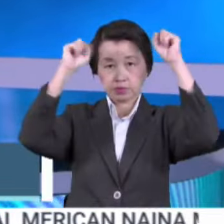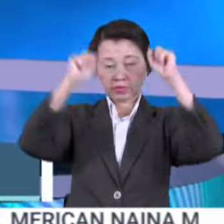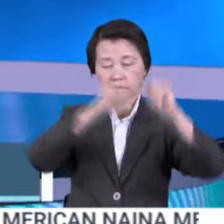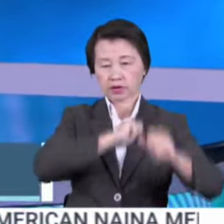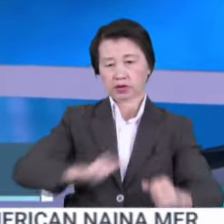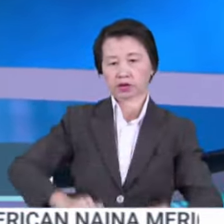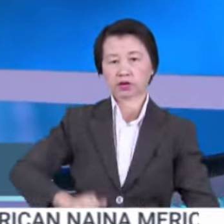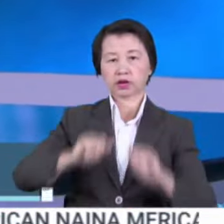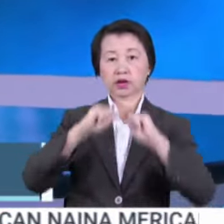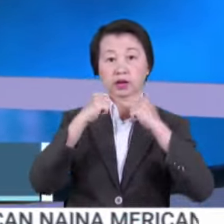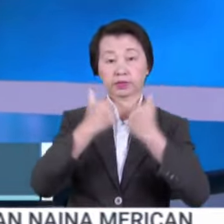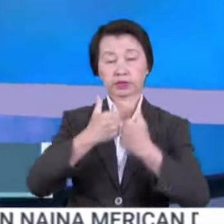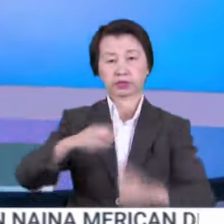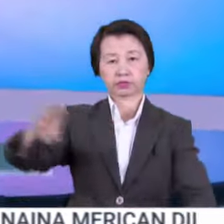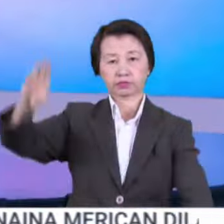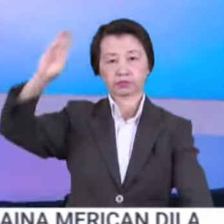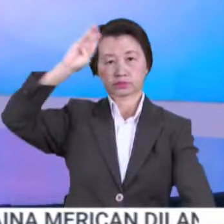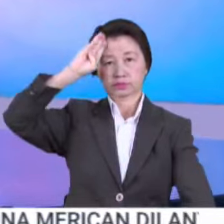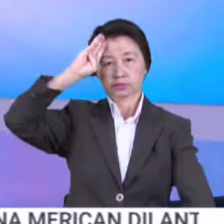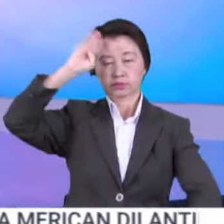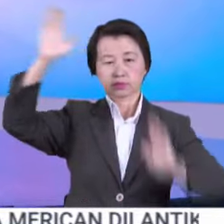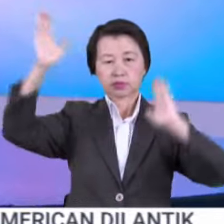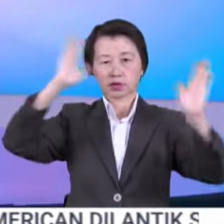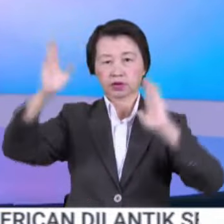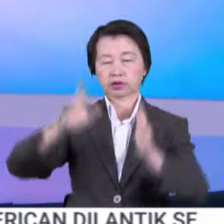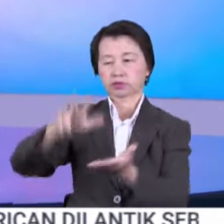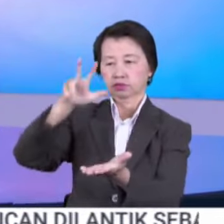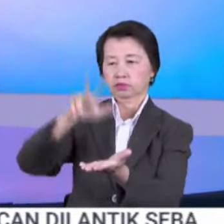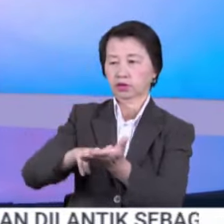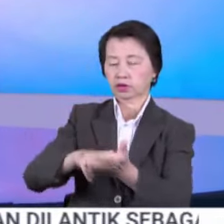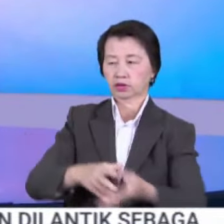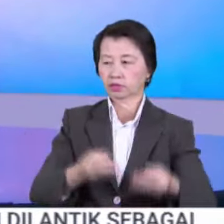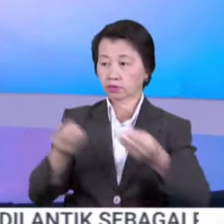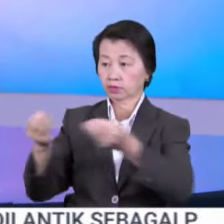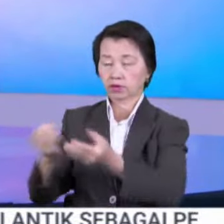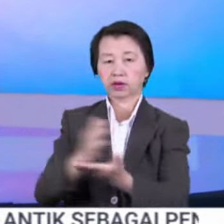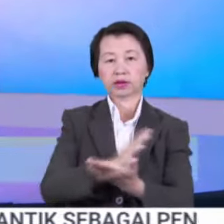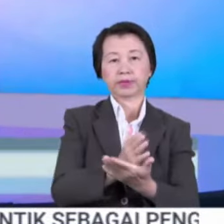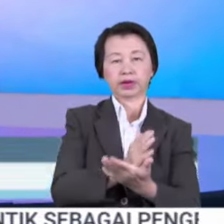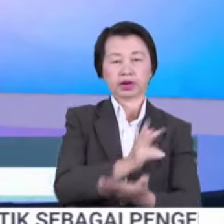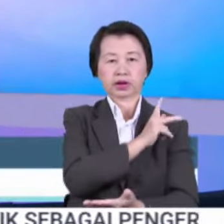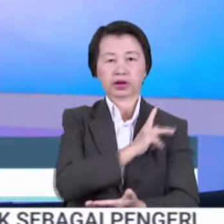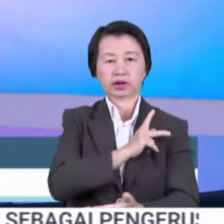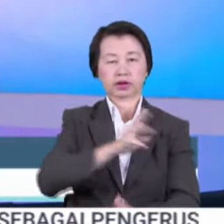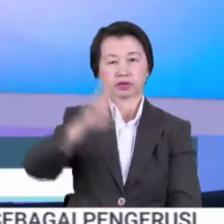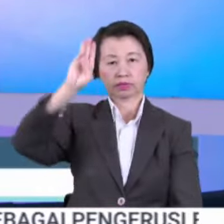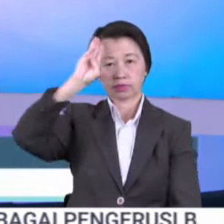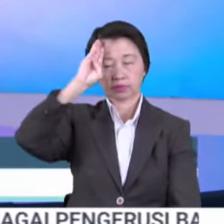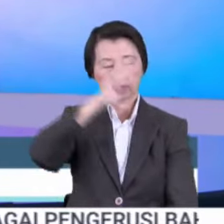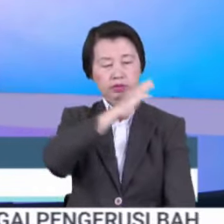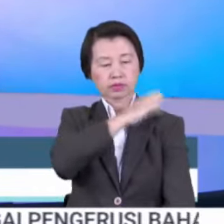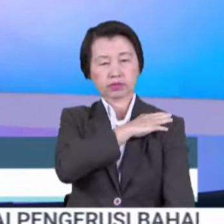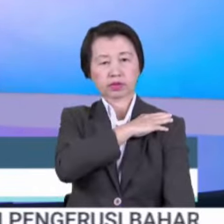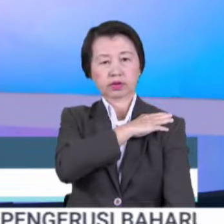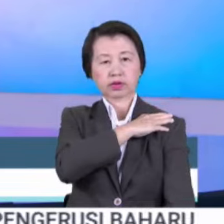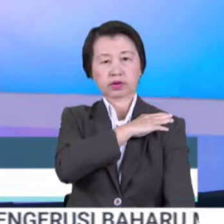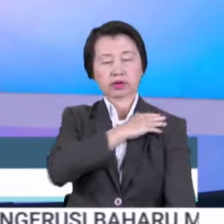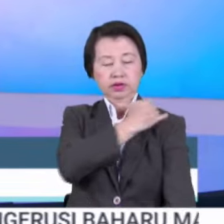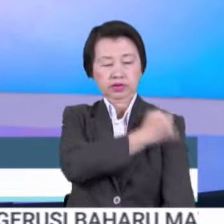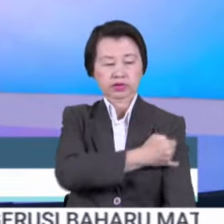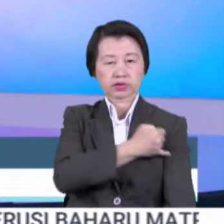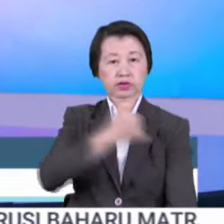Malaysia PPM penyiaran tersebut disempurnakan pemangku ketua pengakap negara meja Jenderal